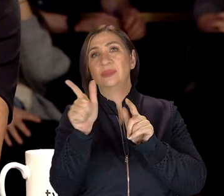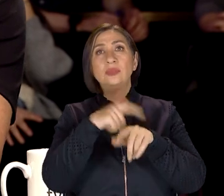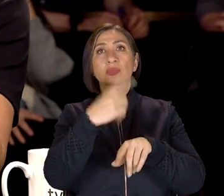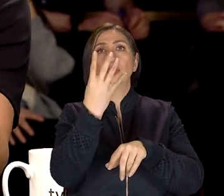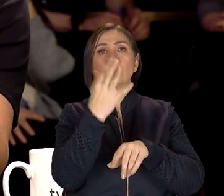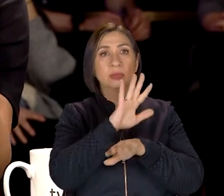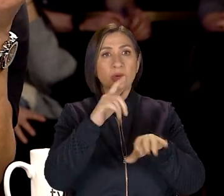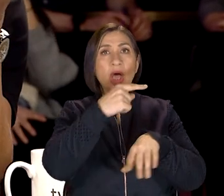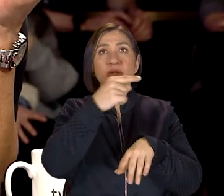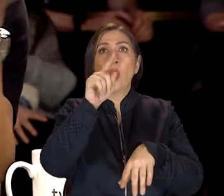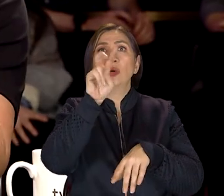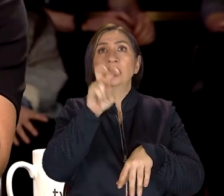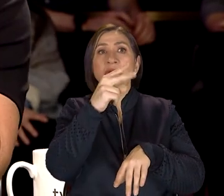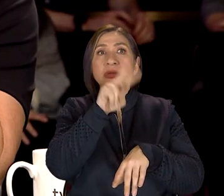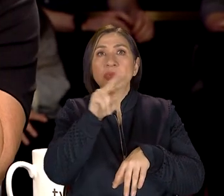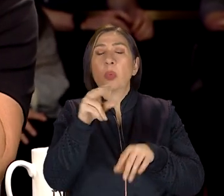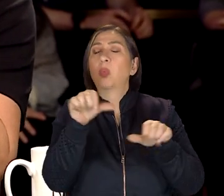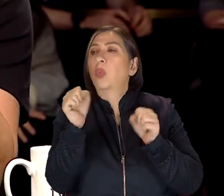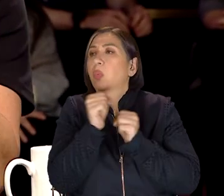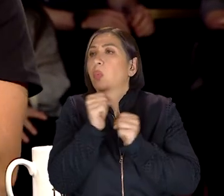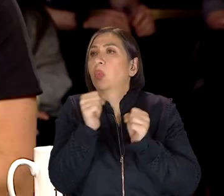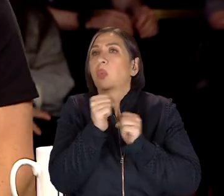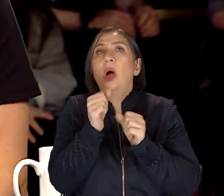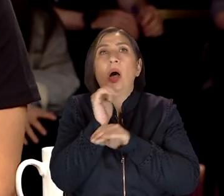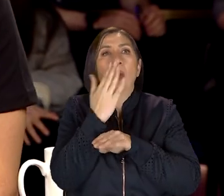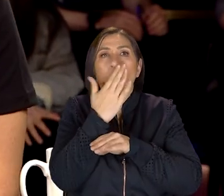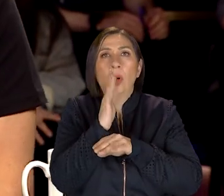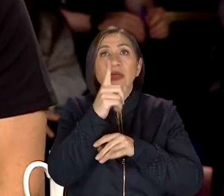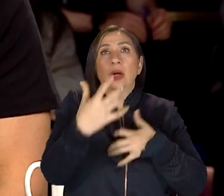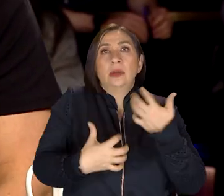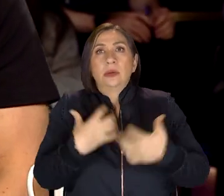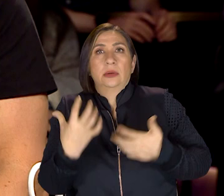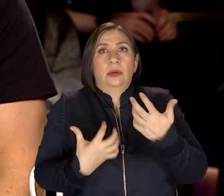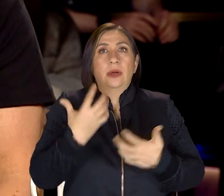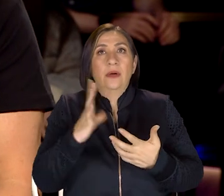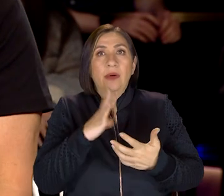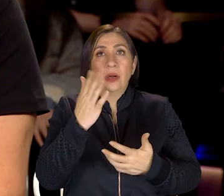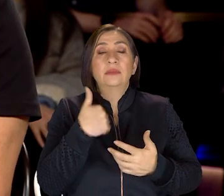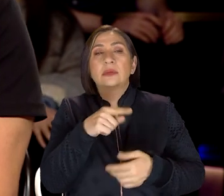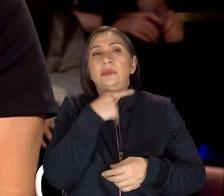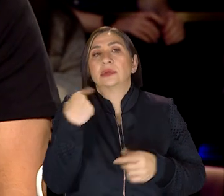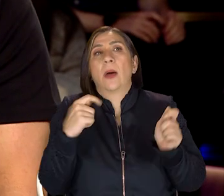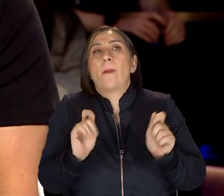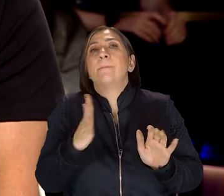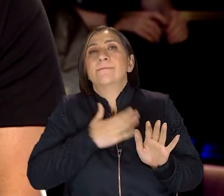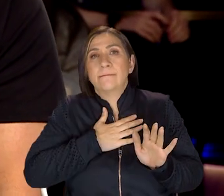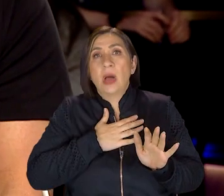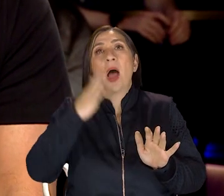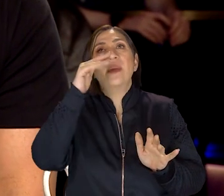hayat bitiyor, -18, 20, 22 falan. Ve hayat duruyor dedim ki... Senin yani, kanın kaynıyor o ben, sırada. Ben dedim asla burada yapamam